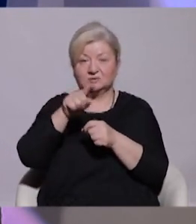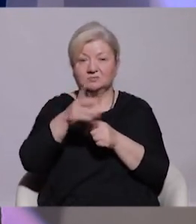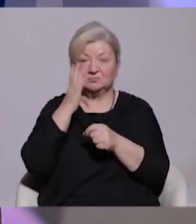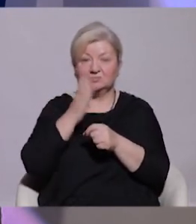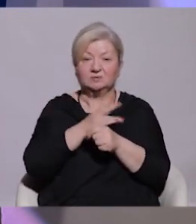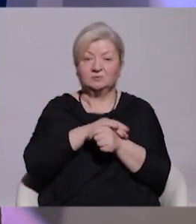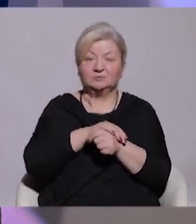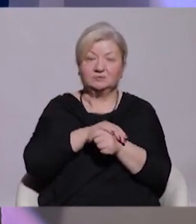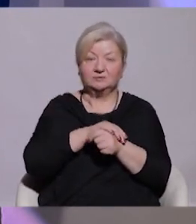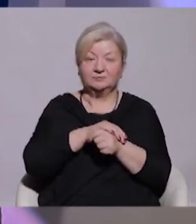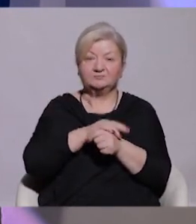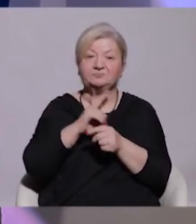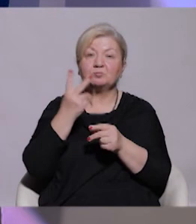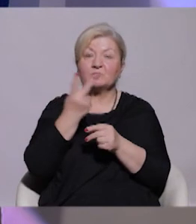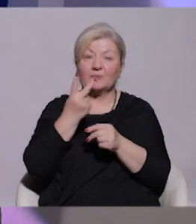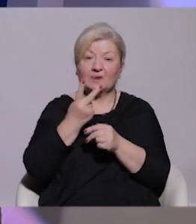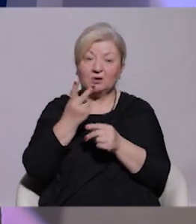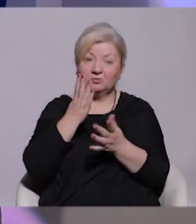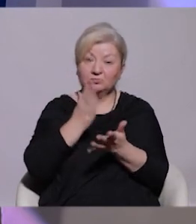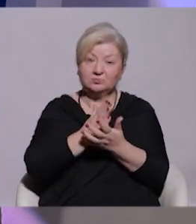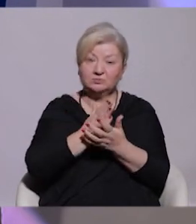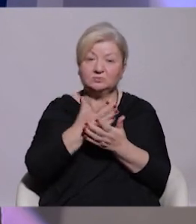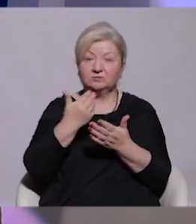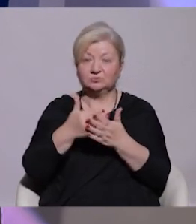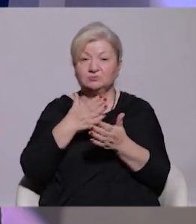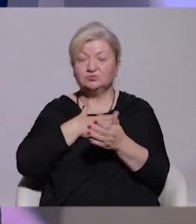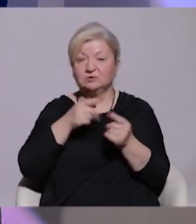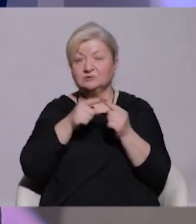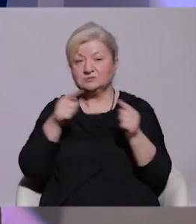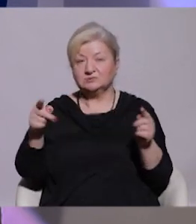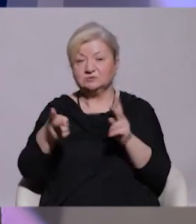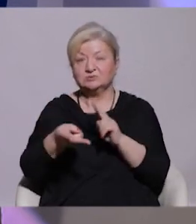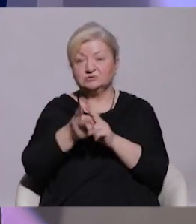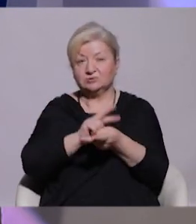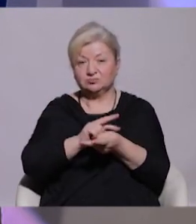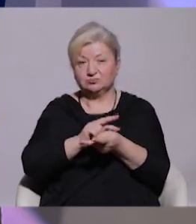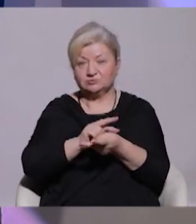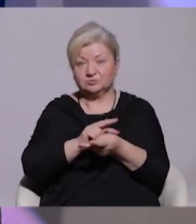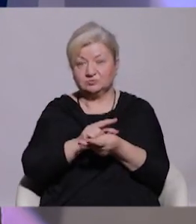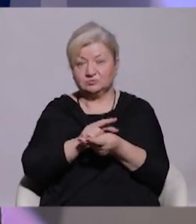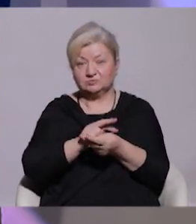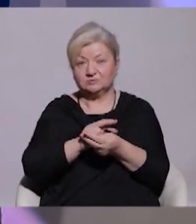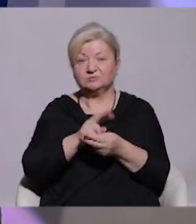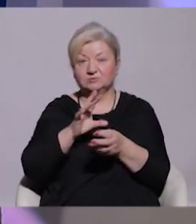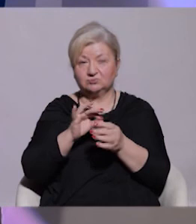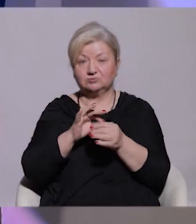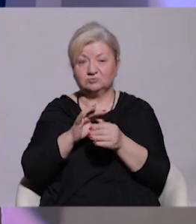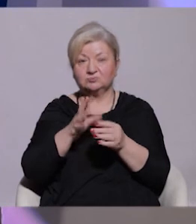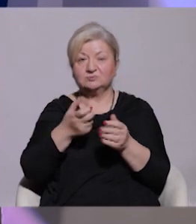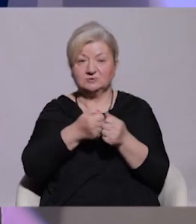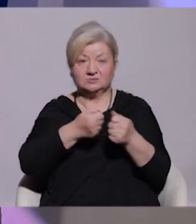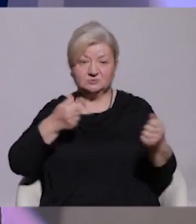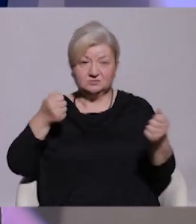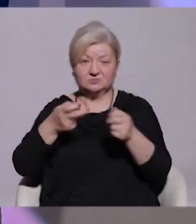გაიზრდება. მეორე ვარიანტი არის, რომ ჩვენ სიგრძე შევცვალოთ სიმის, ხო, აი ზუსტად ასე უკრავენ კიდეც გიტარაზე, იმიტომ